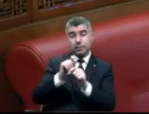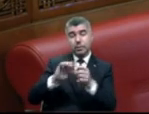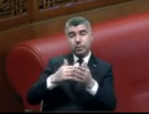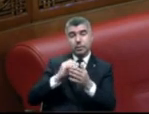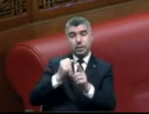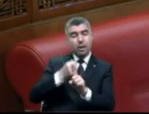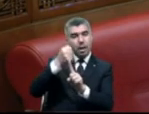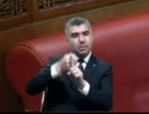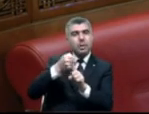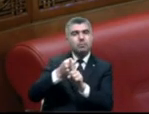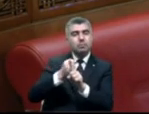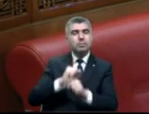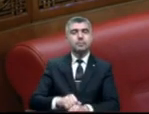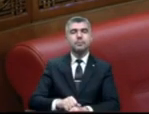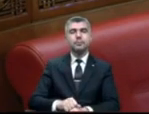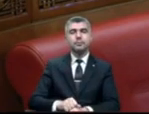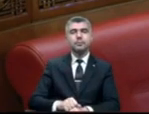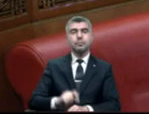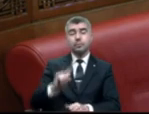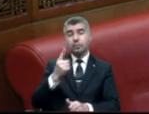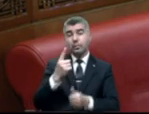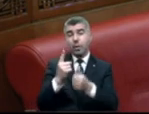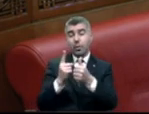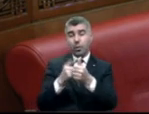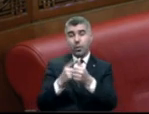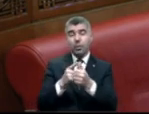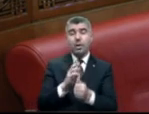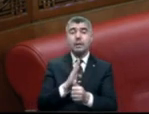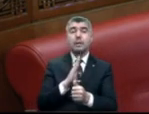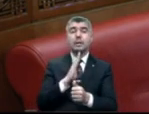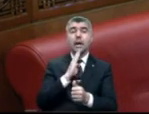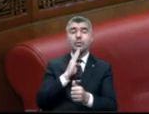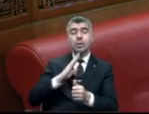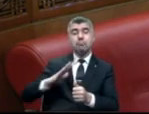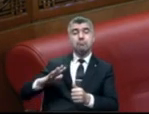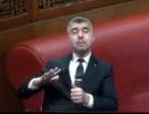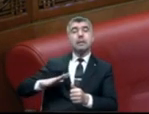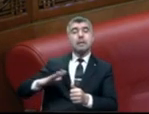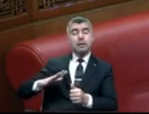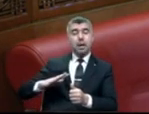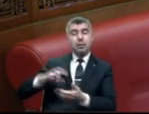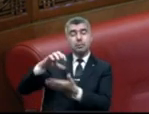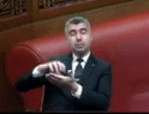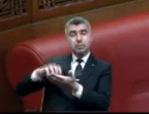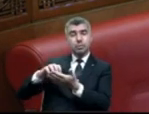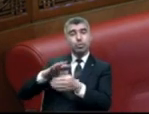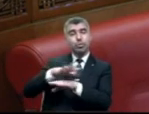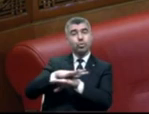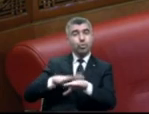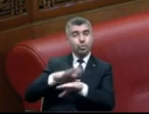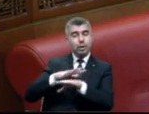كتكمل الاشتغال عليها. فأولا قامت بإحداث 12 مدينة للمهن والكفاءات على مستوى مختلف